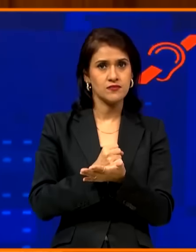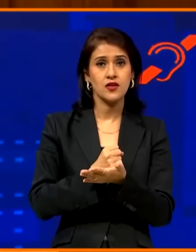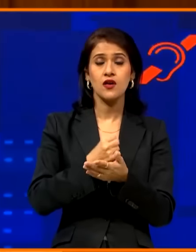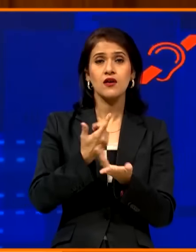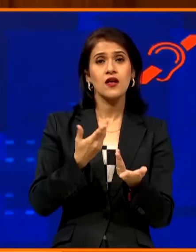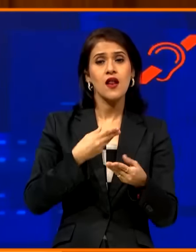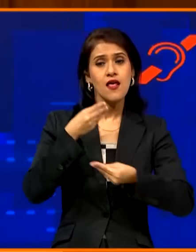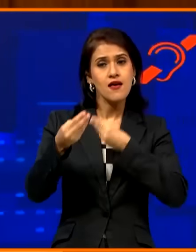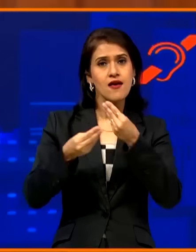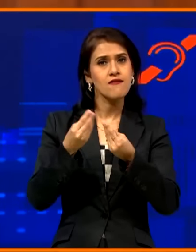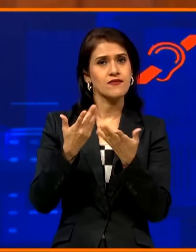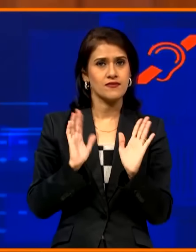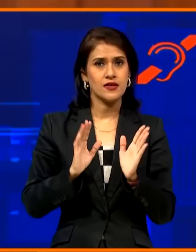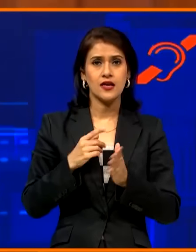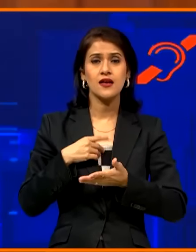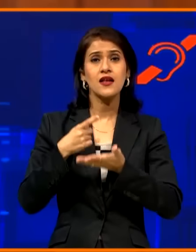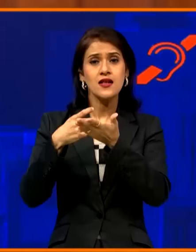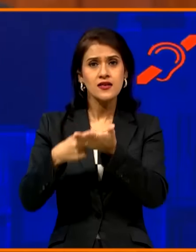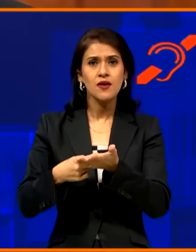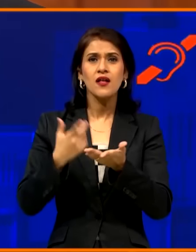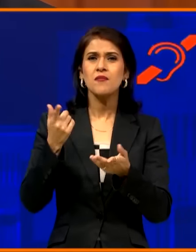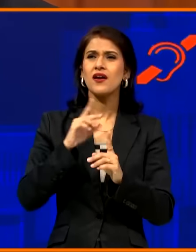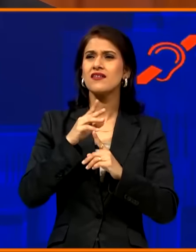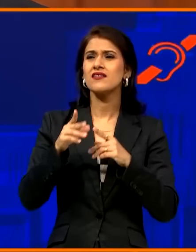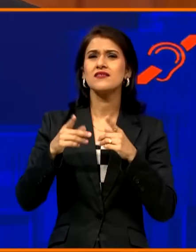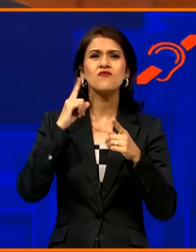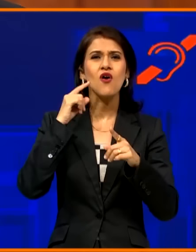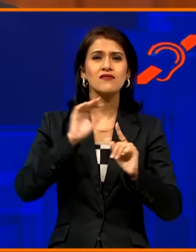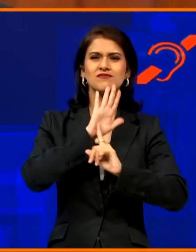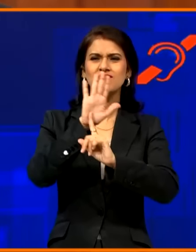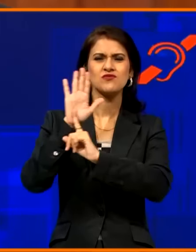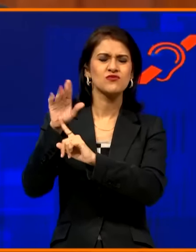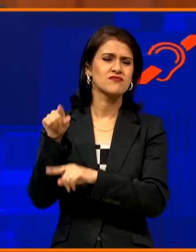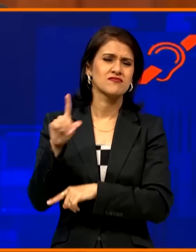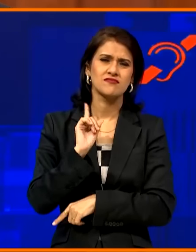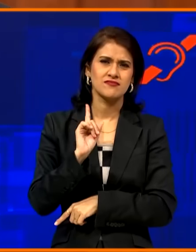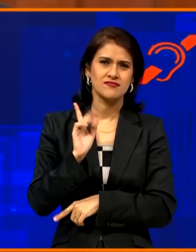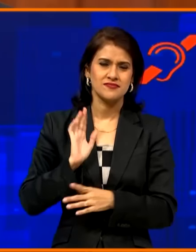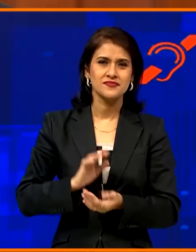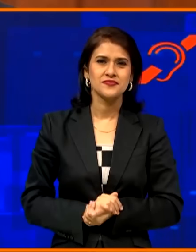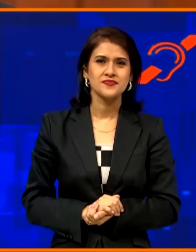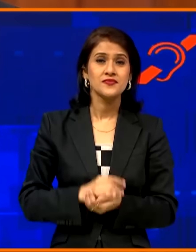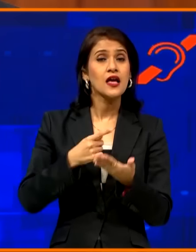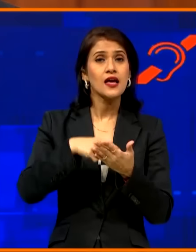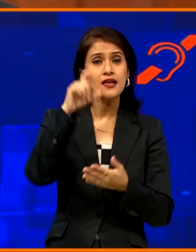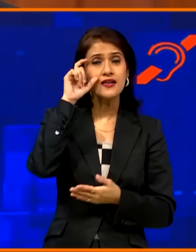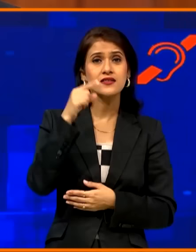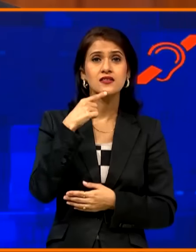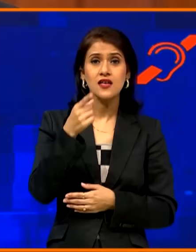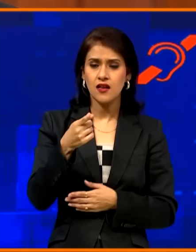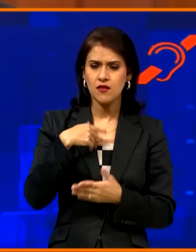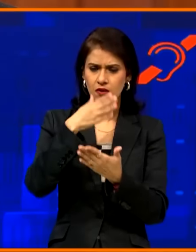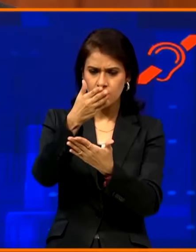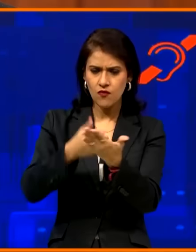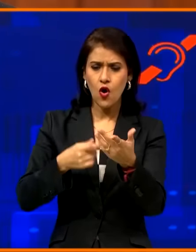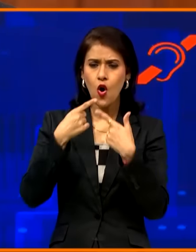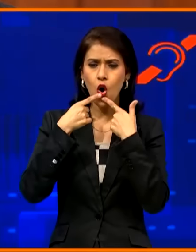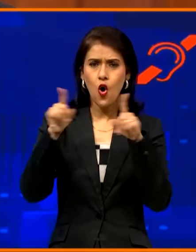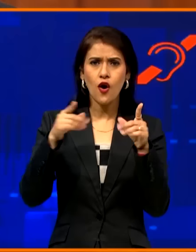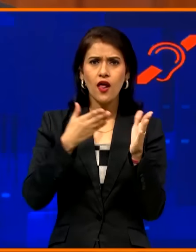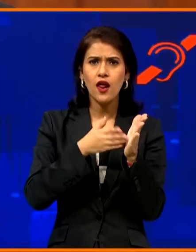होनी चाहिए साहब अगर उसको बाजार की चीज मत बनाना चाहिए देखिए ये जो मैं फतवे देखूं वो कार नहीं चला सकती मोटर बैक नहीं चला